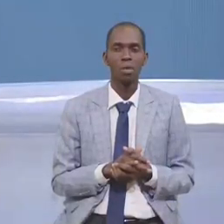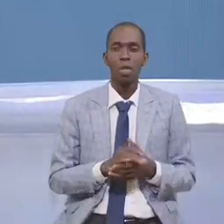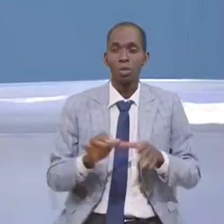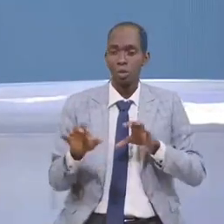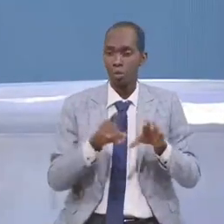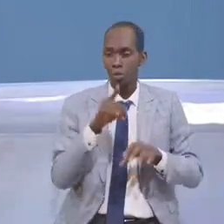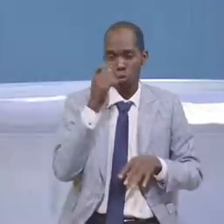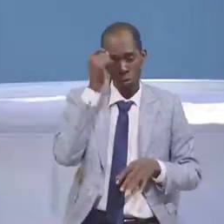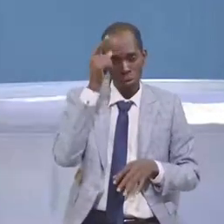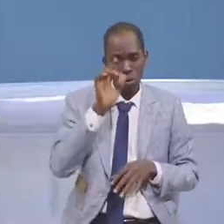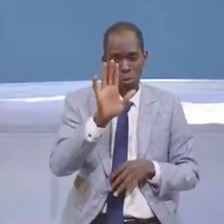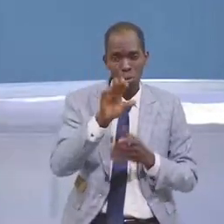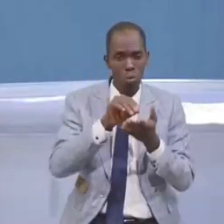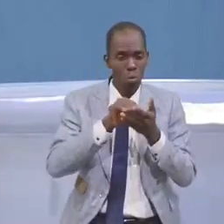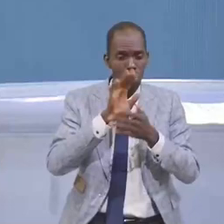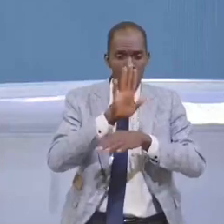Est-ce que vous comprenez votre appel?